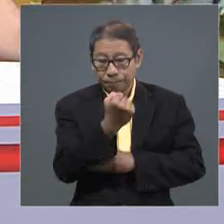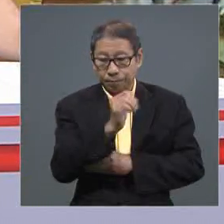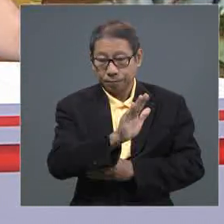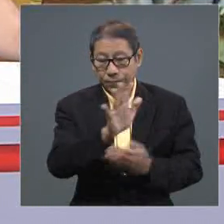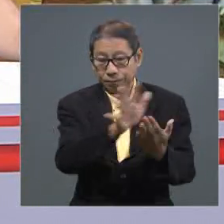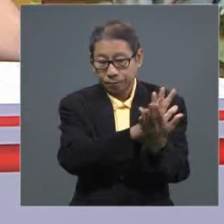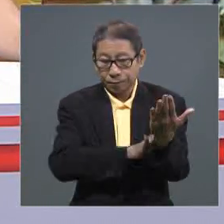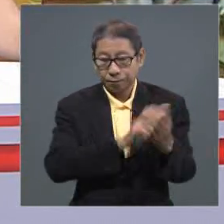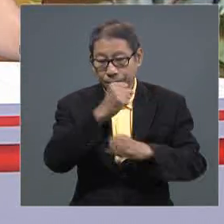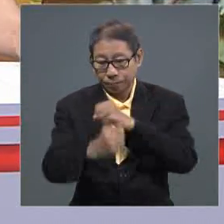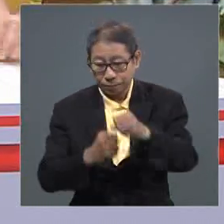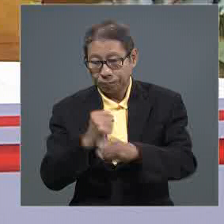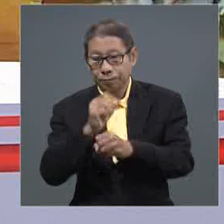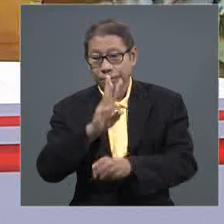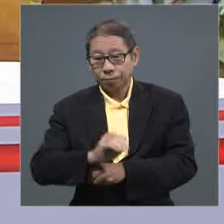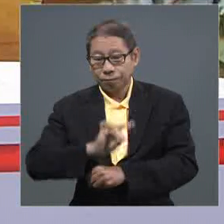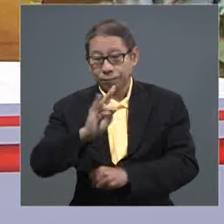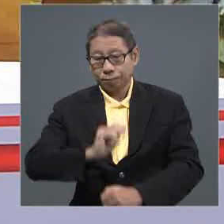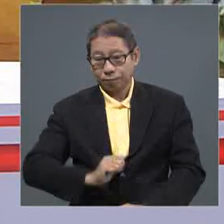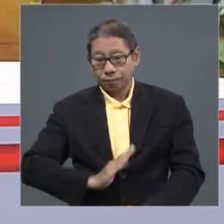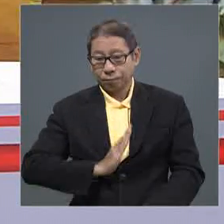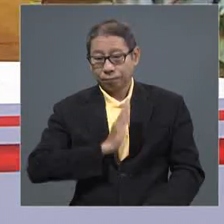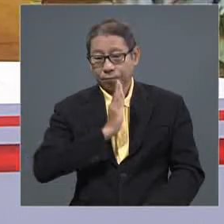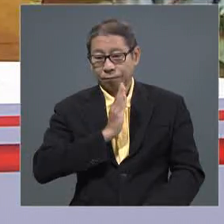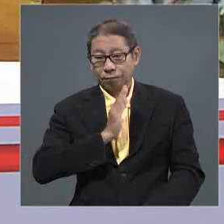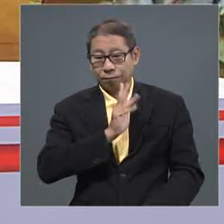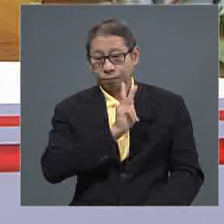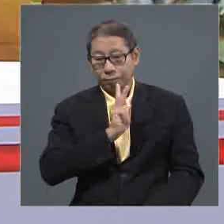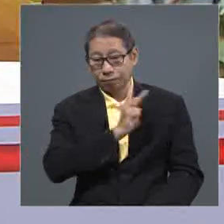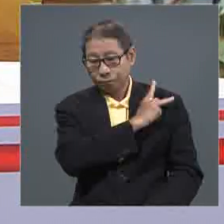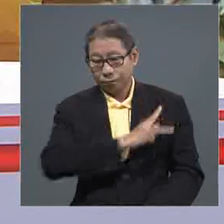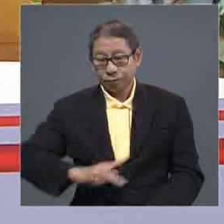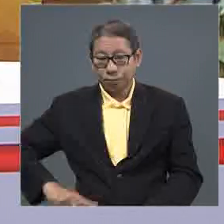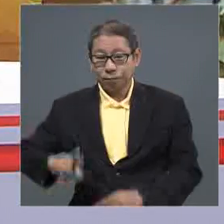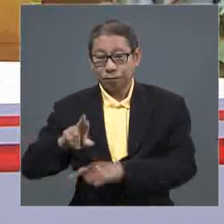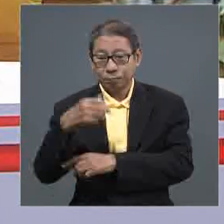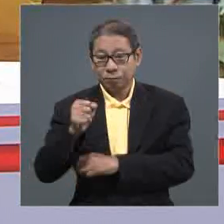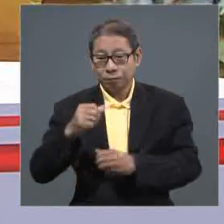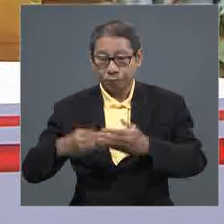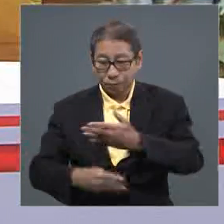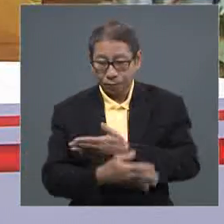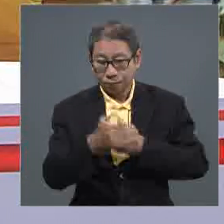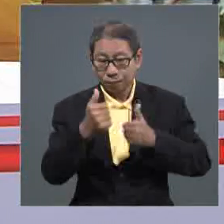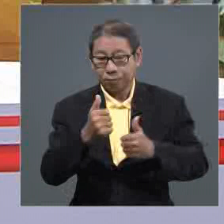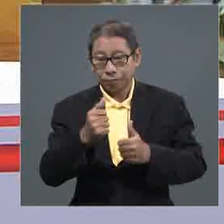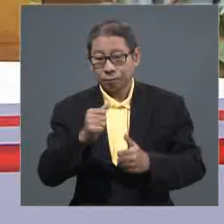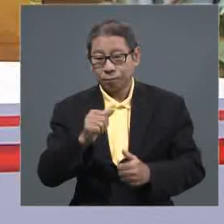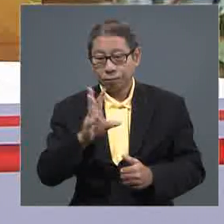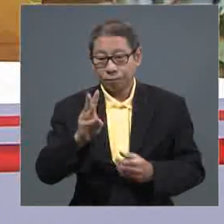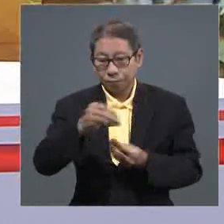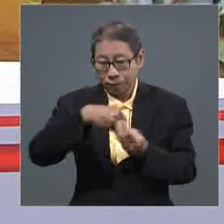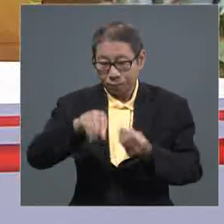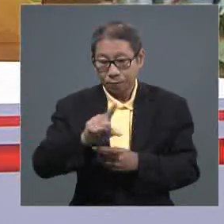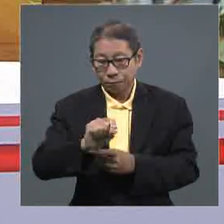ำปี2567เพื่อเฉลิมพระเกียรติพระบาทสมเด็จพระเจ้าอยู่หัวเนื่องในโอกาสพระราชพิธีมหามงคลเฉลิมพระชนมพรรษา6ร